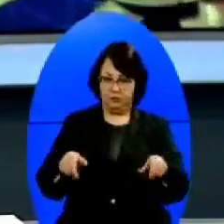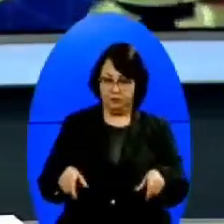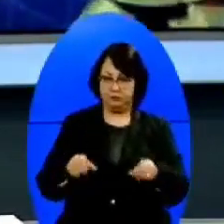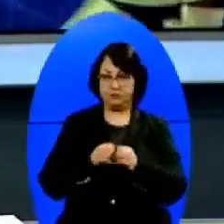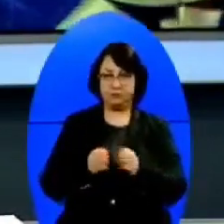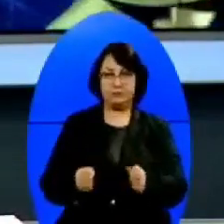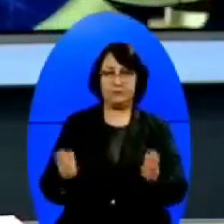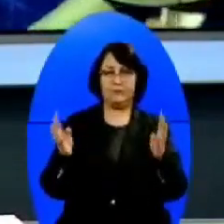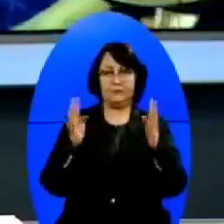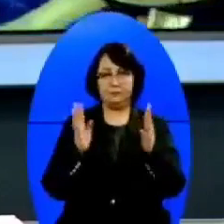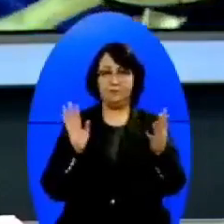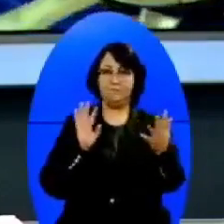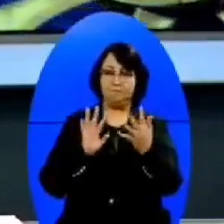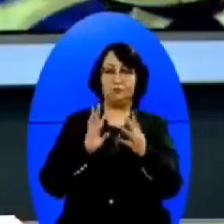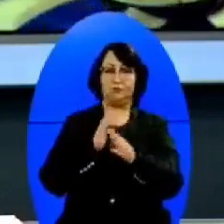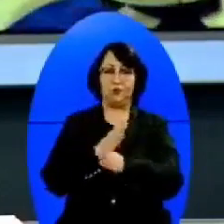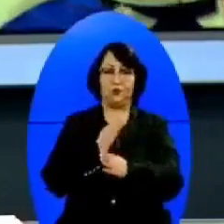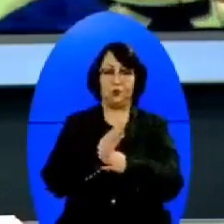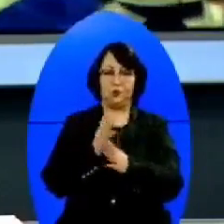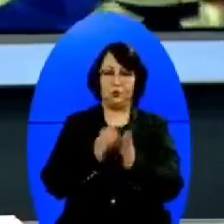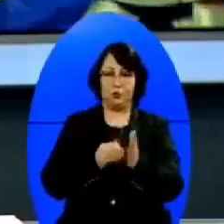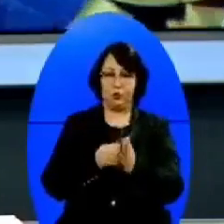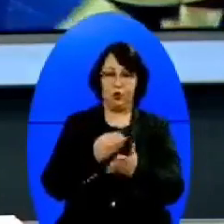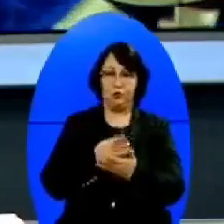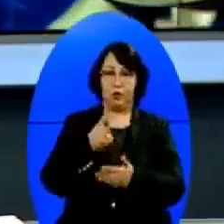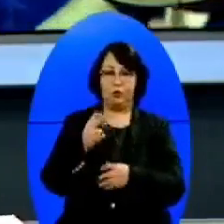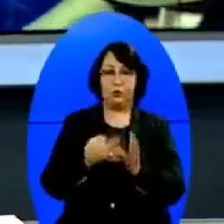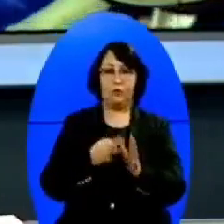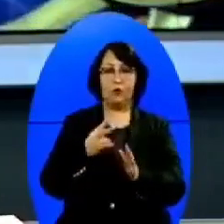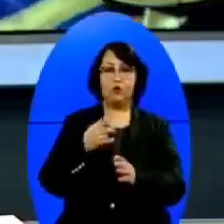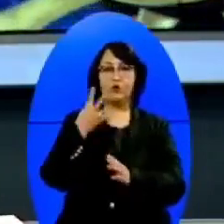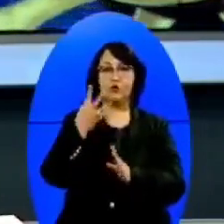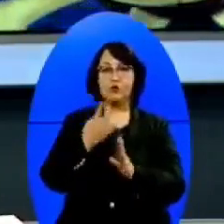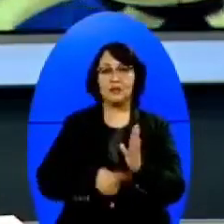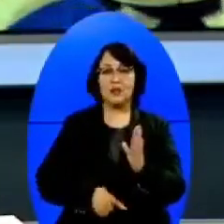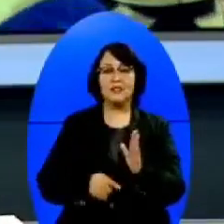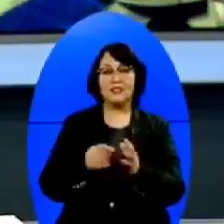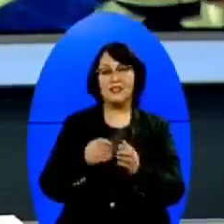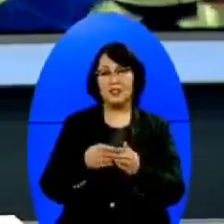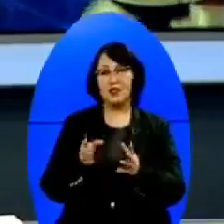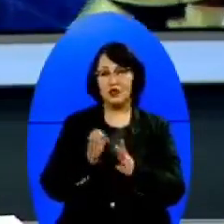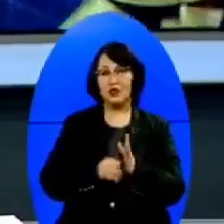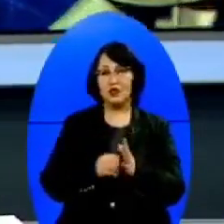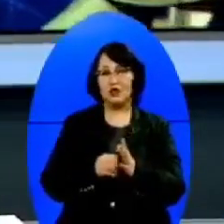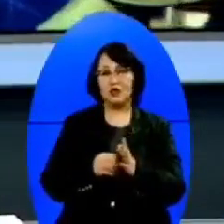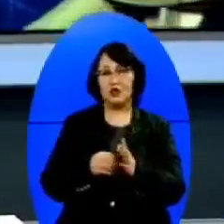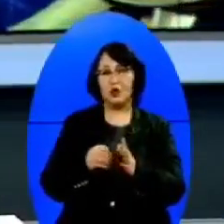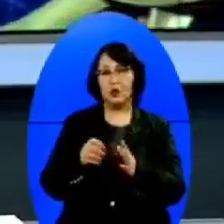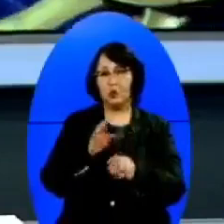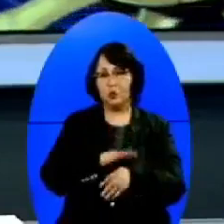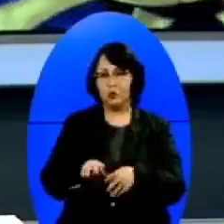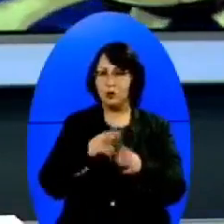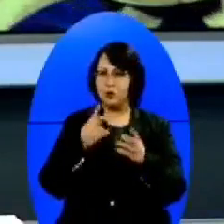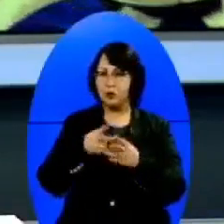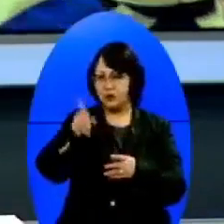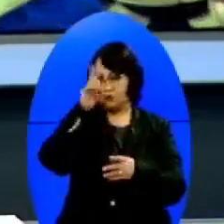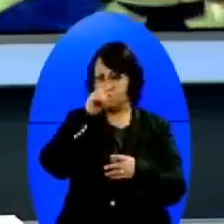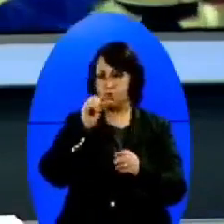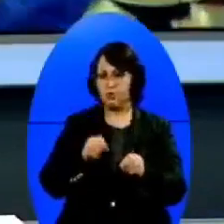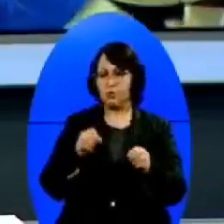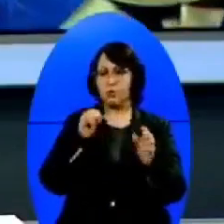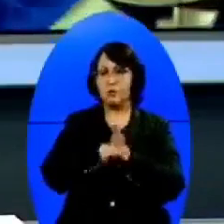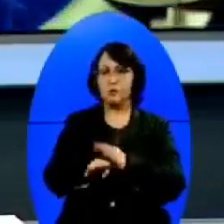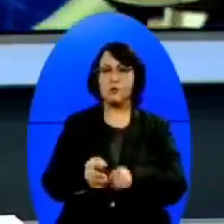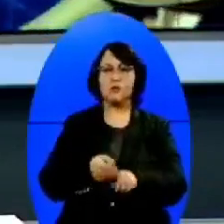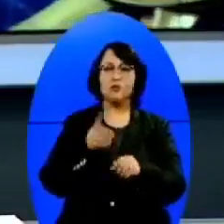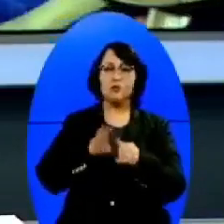барилгыг 2018 оны 4-р сараас үргэлжлүүлэн барьж эхэлсэн. Ингээдтэн их хүүхдийн нэгдсэн эмнэлэг болгон хүртээмжийг нь үргэлжүүлж хамгийн